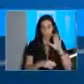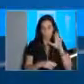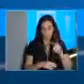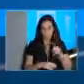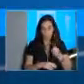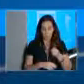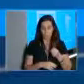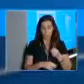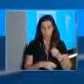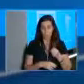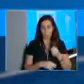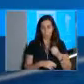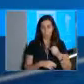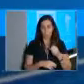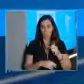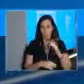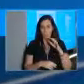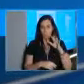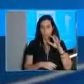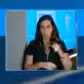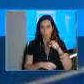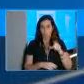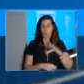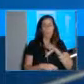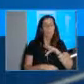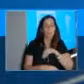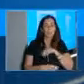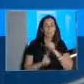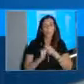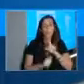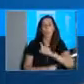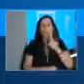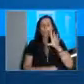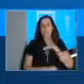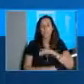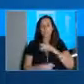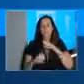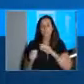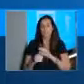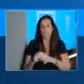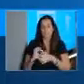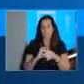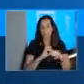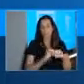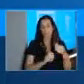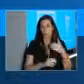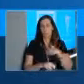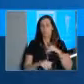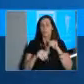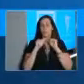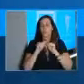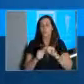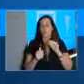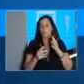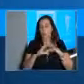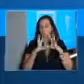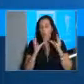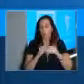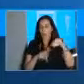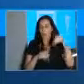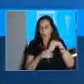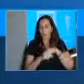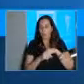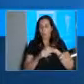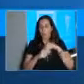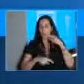האם, והניסוח הוא כזה, האם אתה מסכים או לא מסכים למשפט הבא? אני תומך בהכללת תכנים